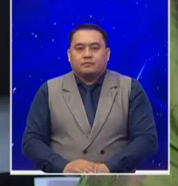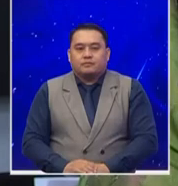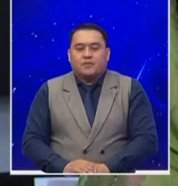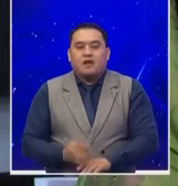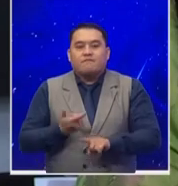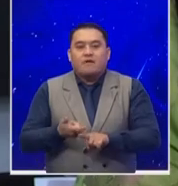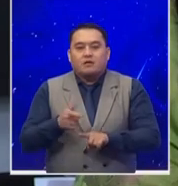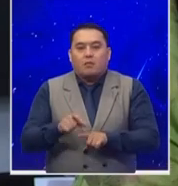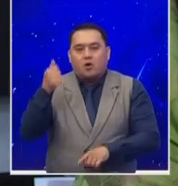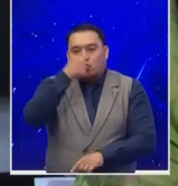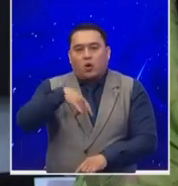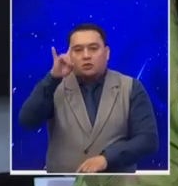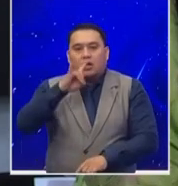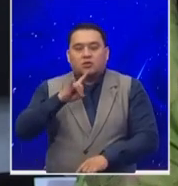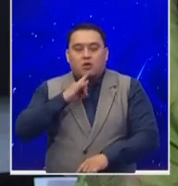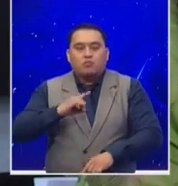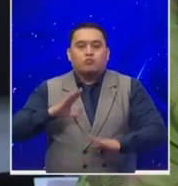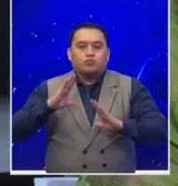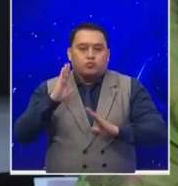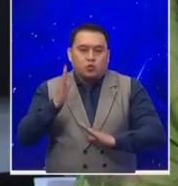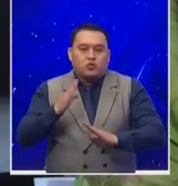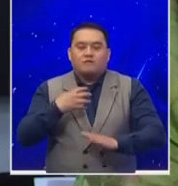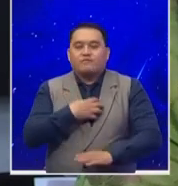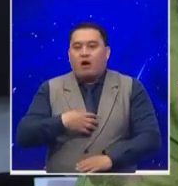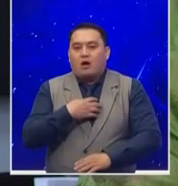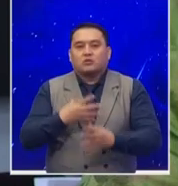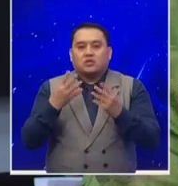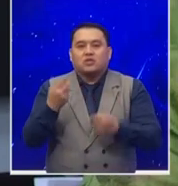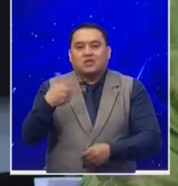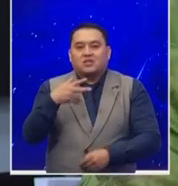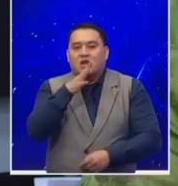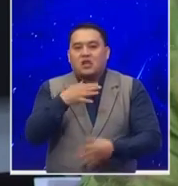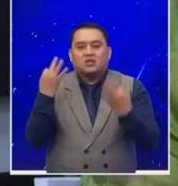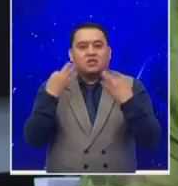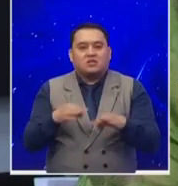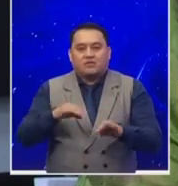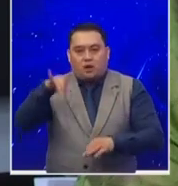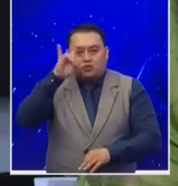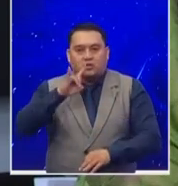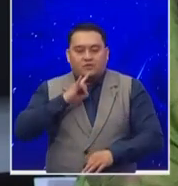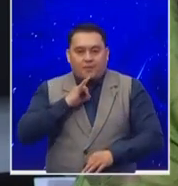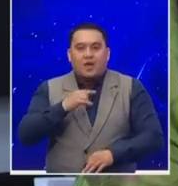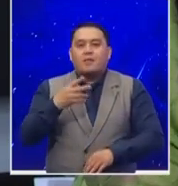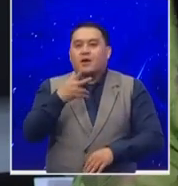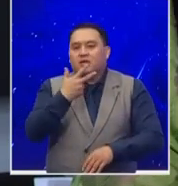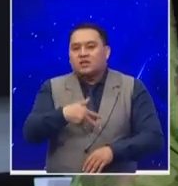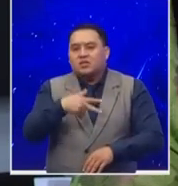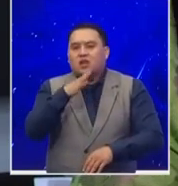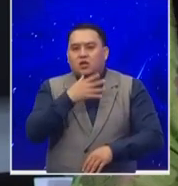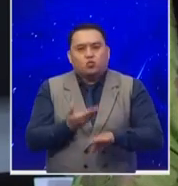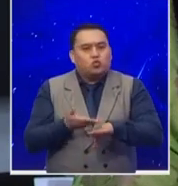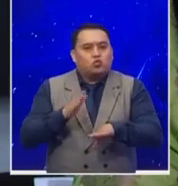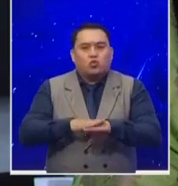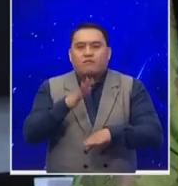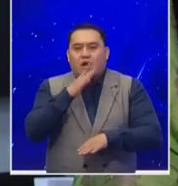В этом году для всего Казахстана произойдет знаковое событие – 30-летие независимости страны. За эти годы мы прошли через большие